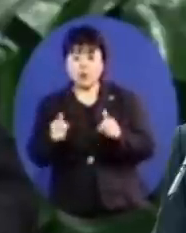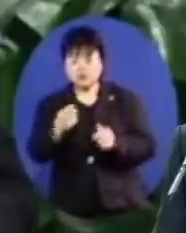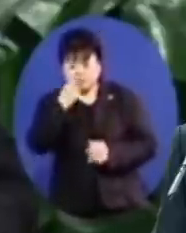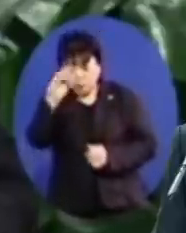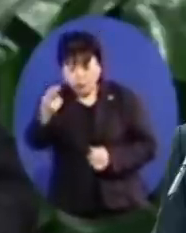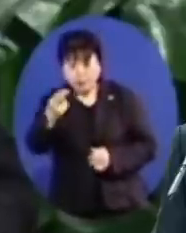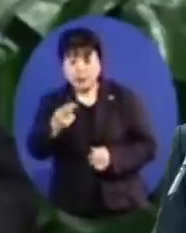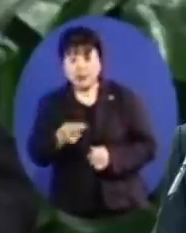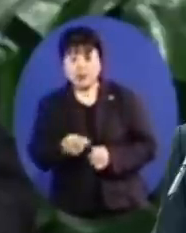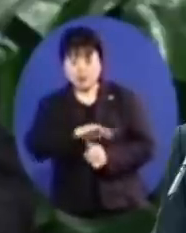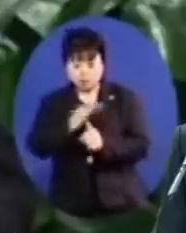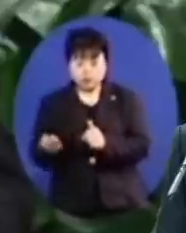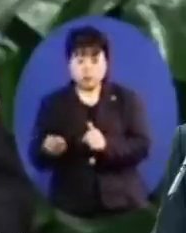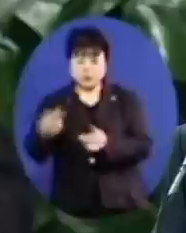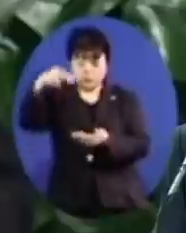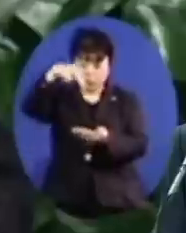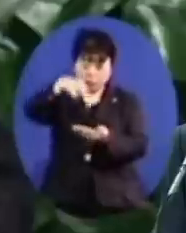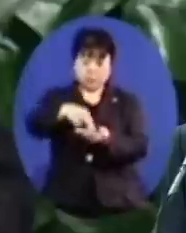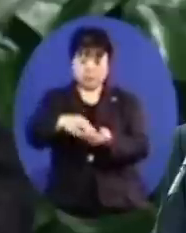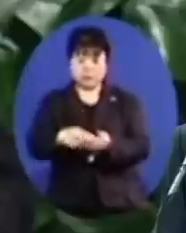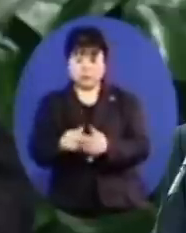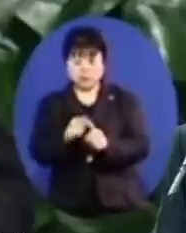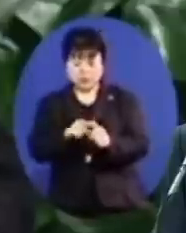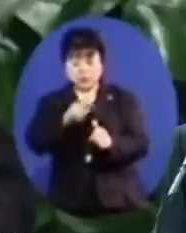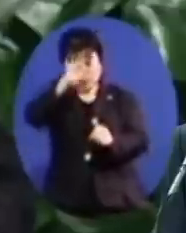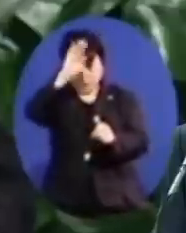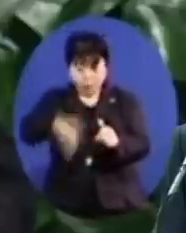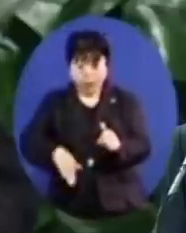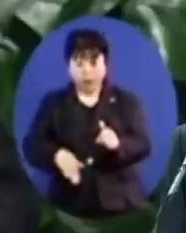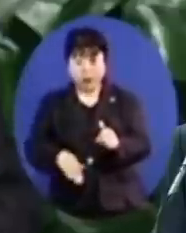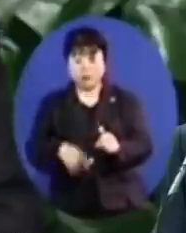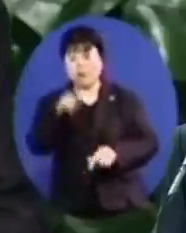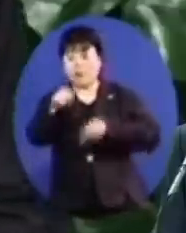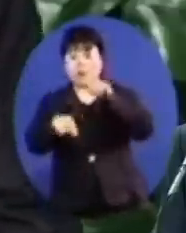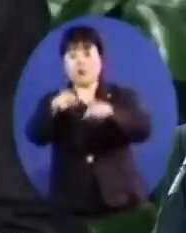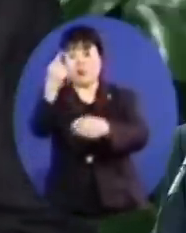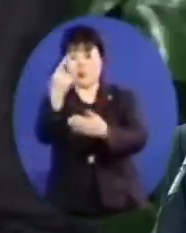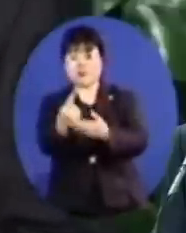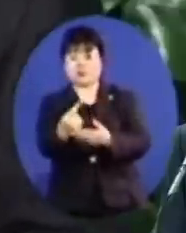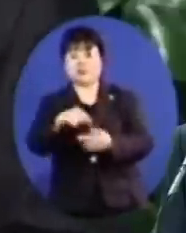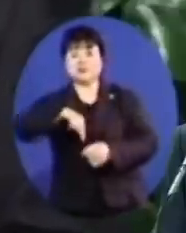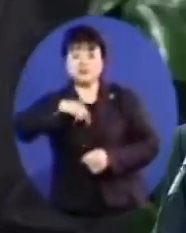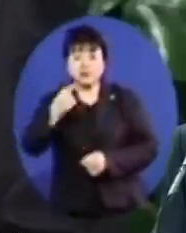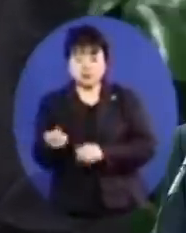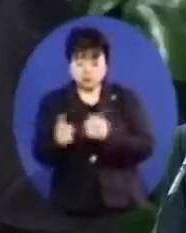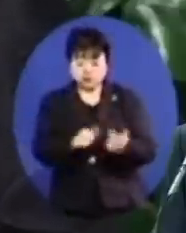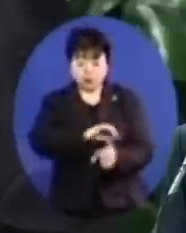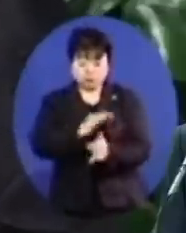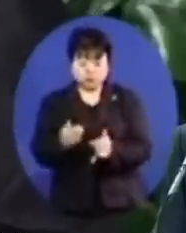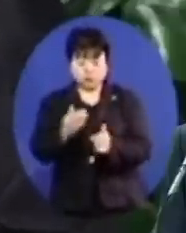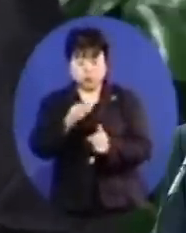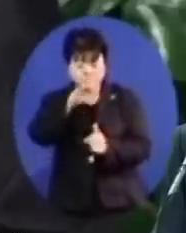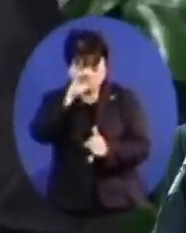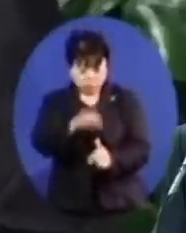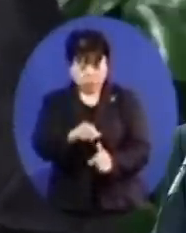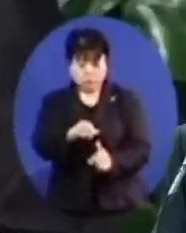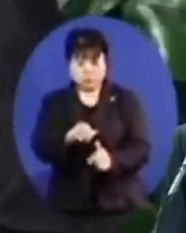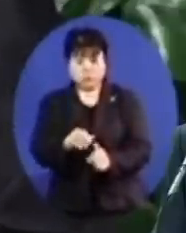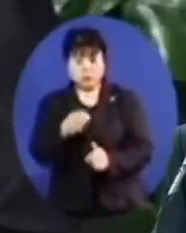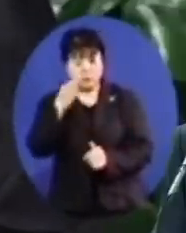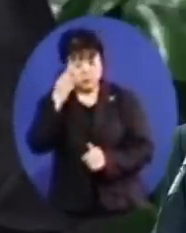나는데 무덤에 있는 것을 나사로야 나오라 나왔습니다. 자기 자신이 죽어 무덤에 들어간 지 사흘